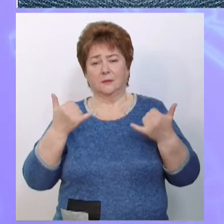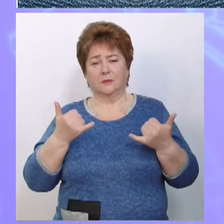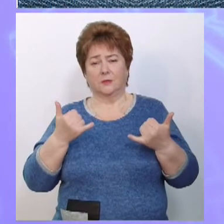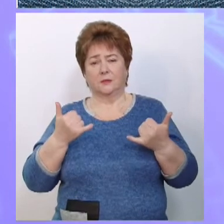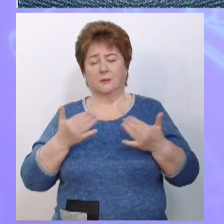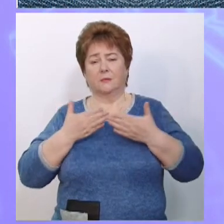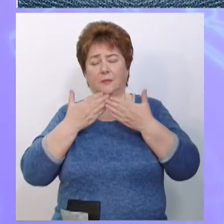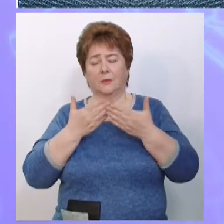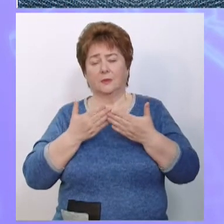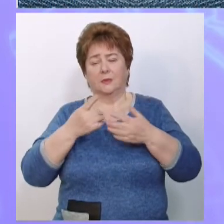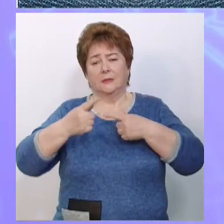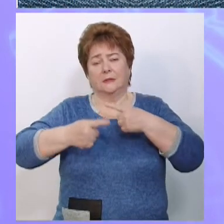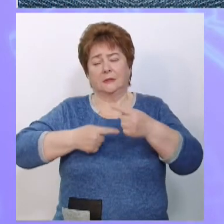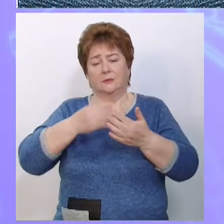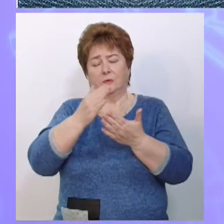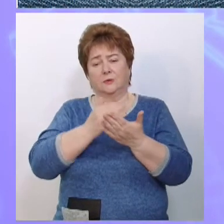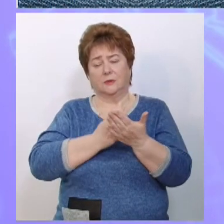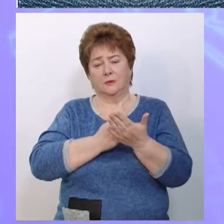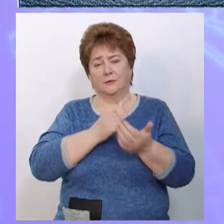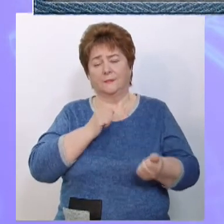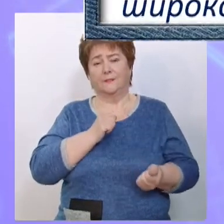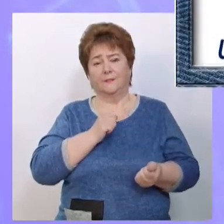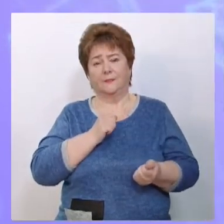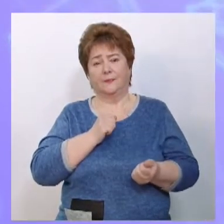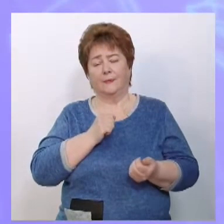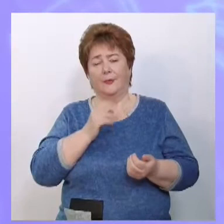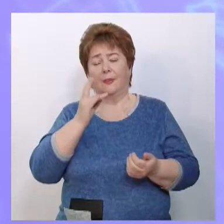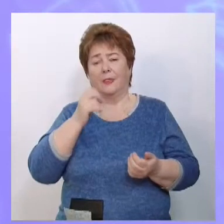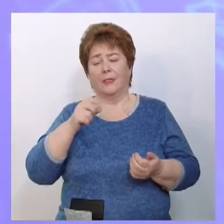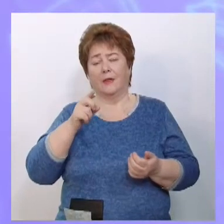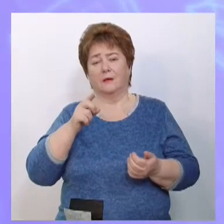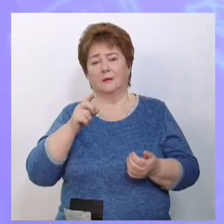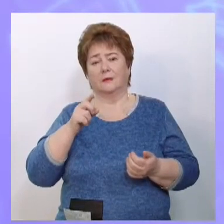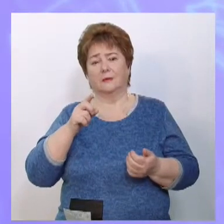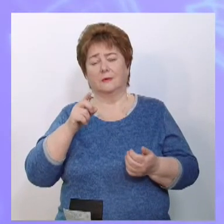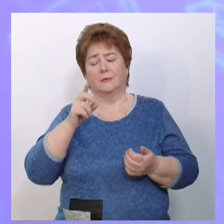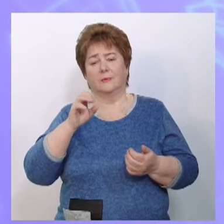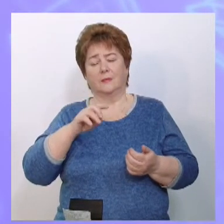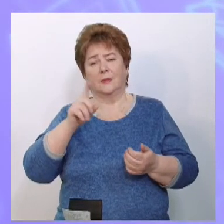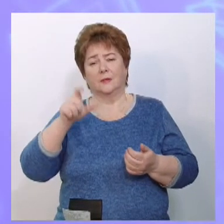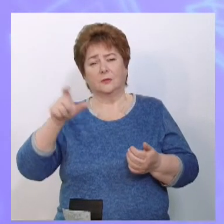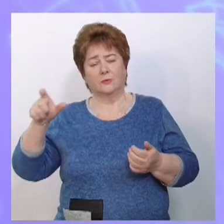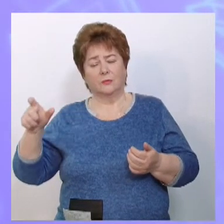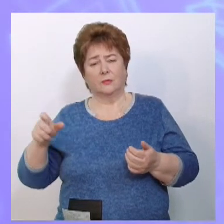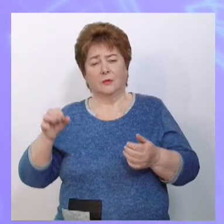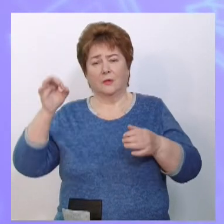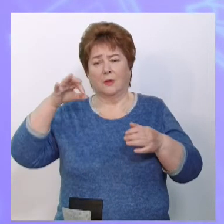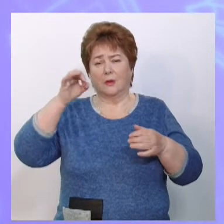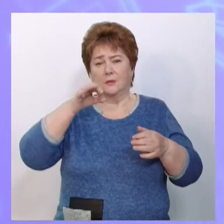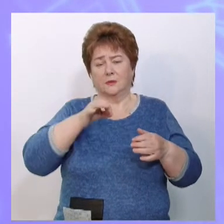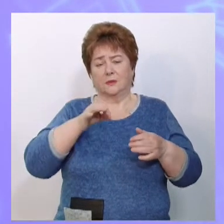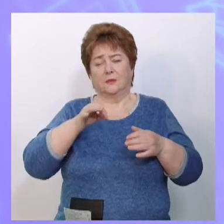сейчас прочитаем следующий текст. Над безлюнной осенней равниной